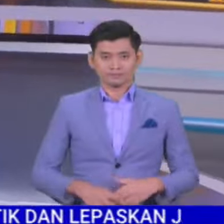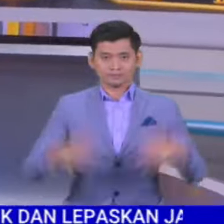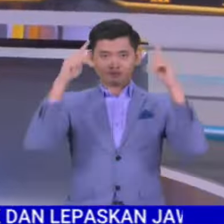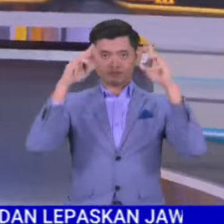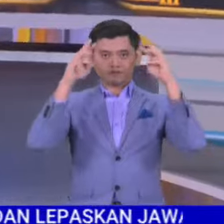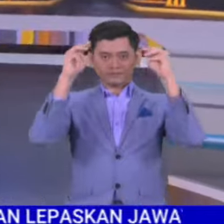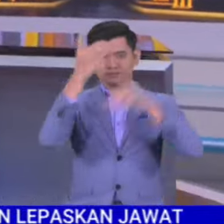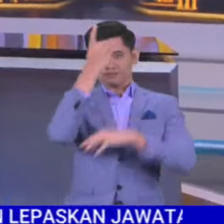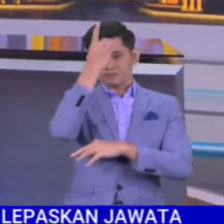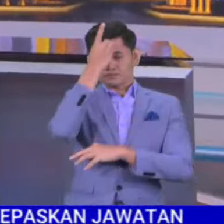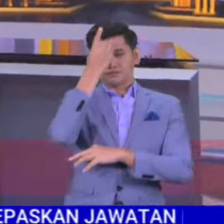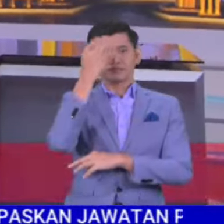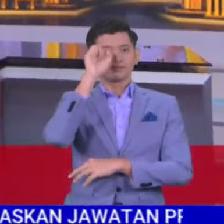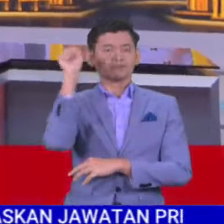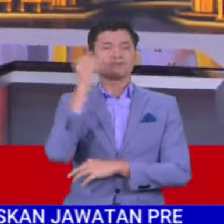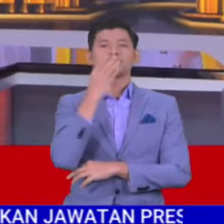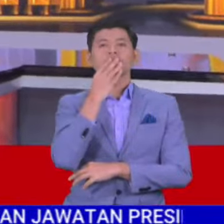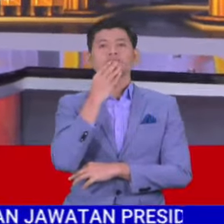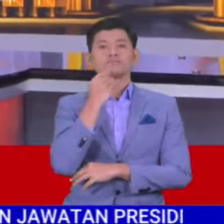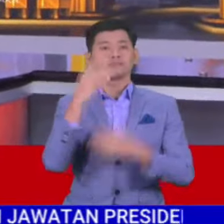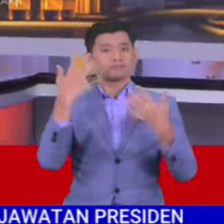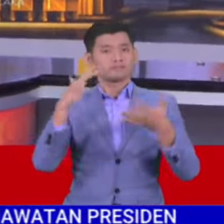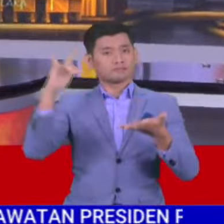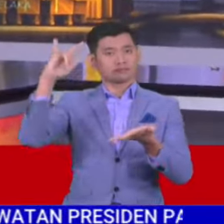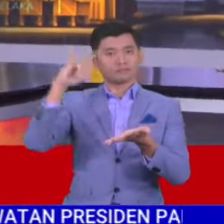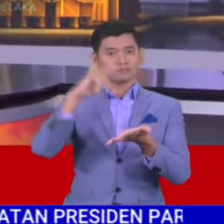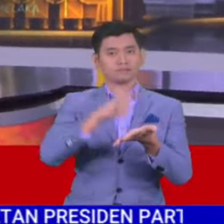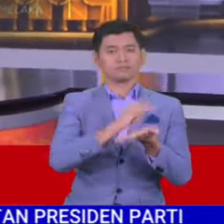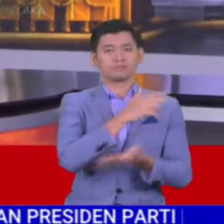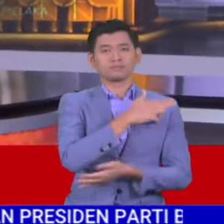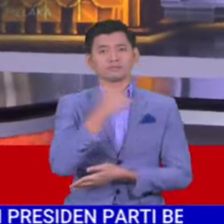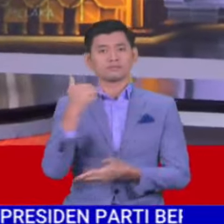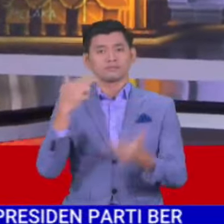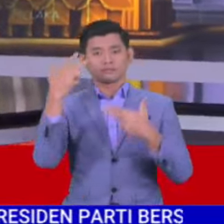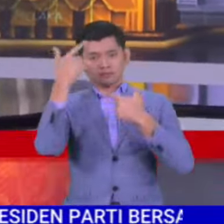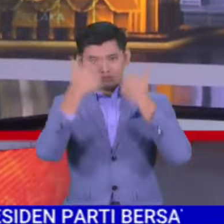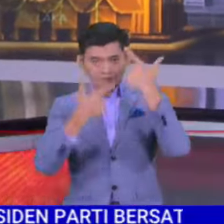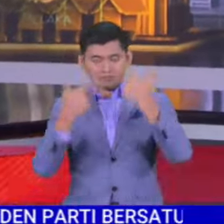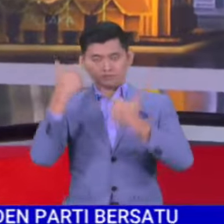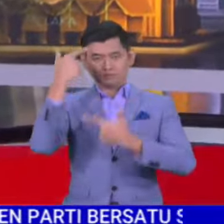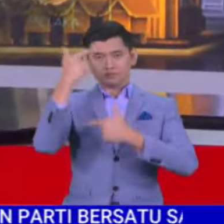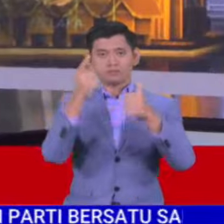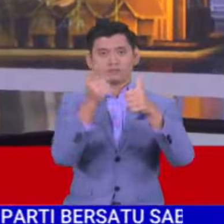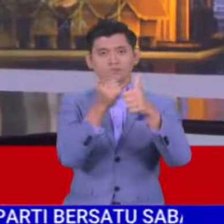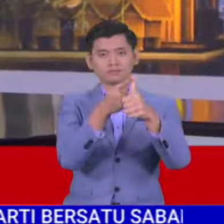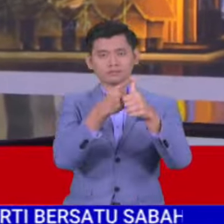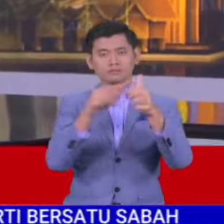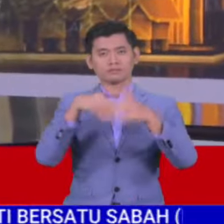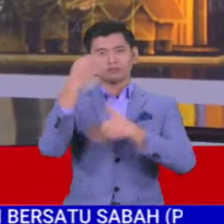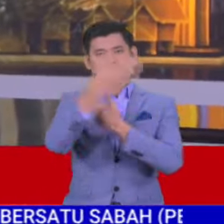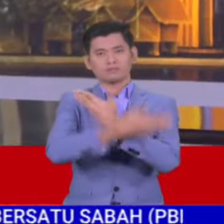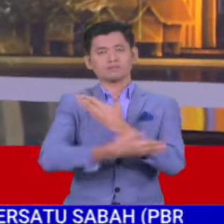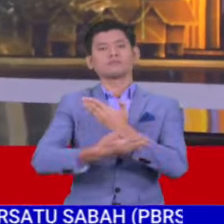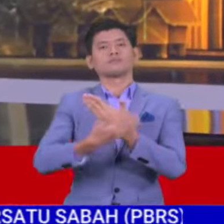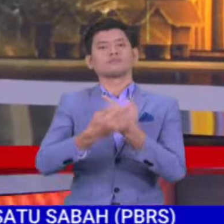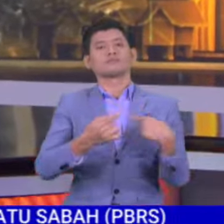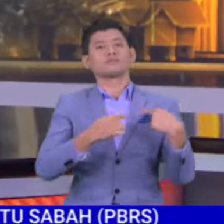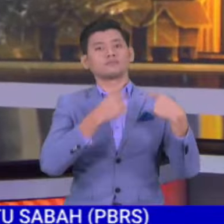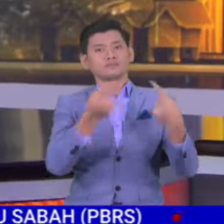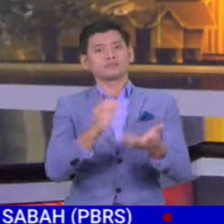Perdana Menteri Dato' Sri Anwar Ibrahim tiba di Indonesia dalam lawatan rasmi pertamanya ke luar negara sejak menyandang jawatan pada